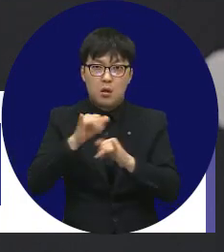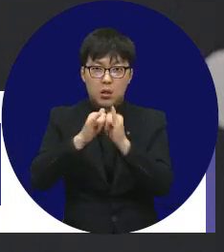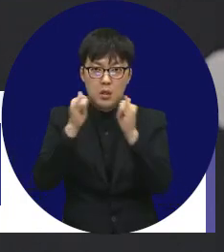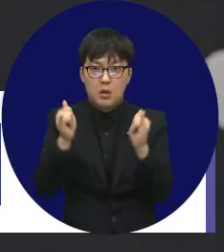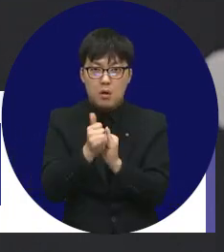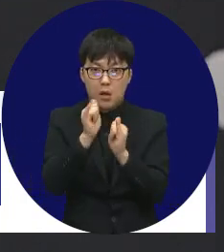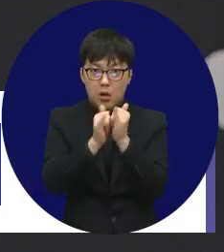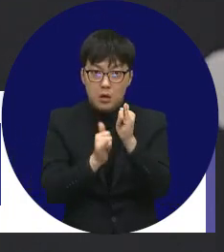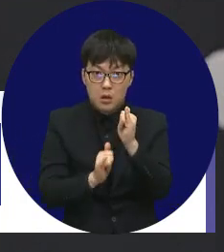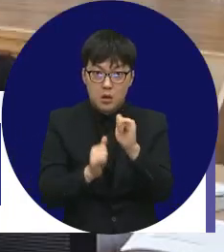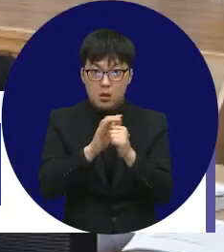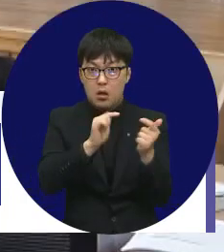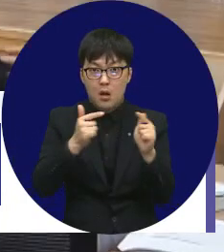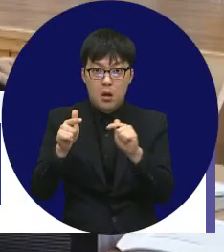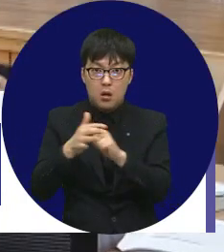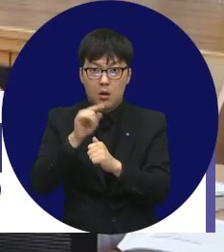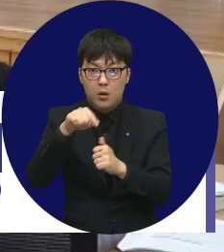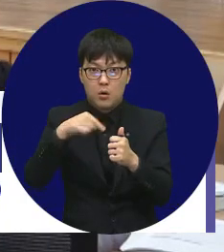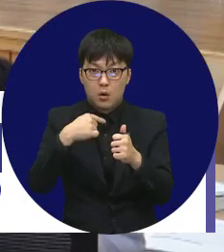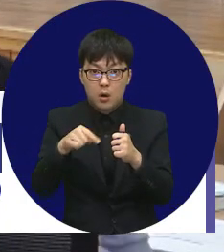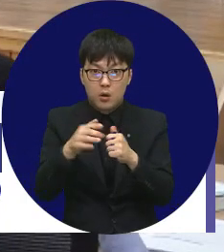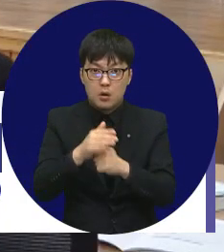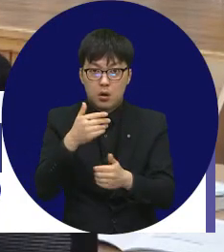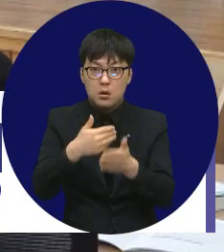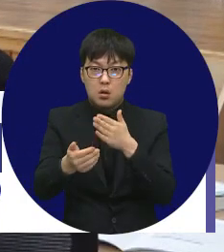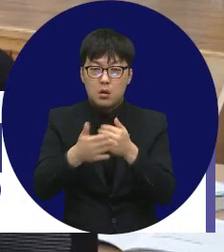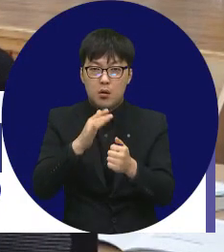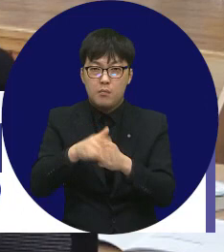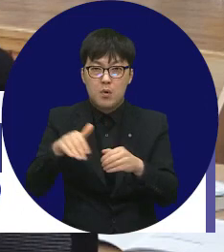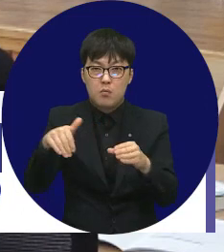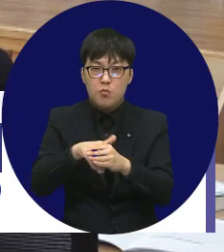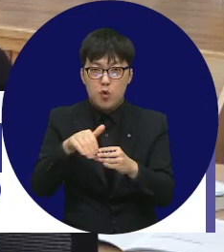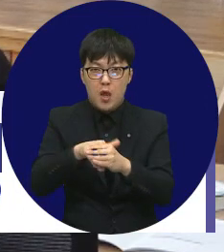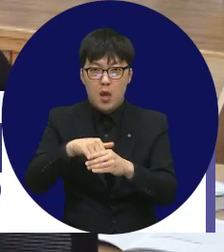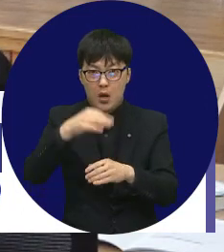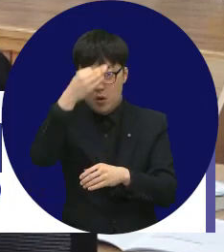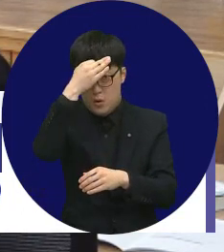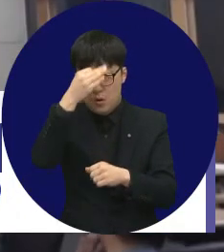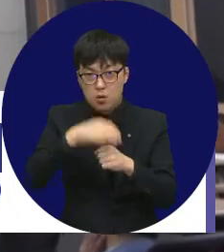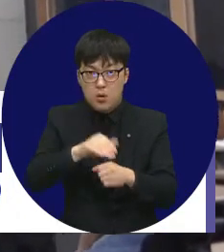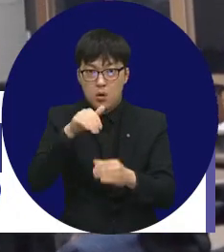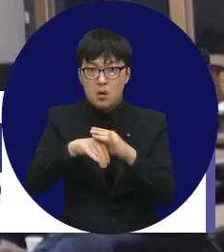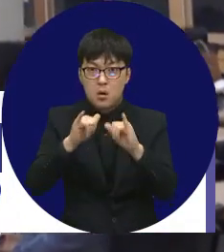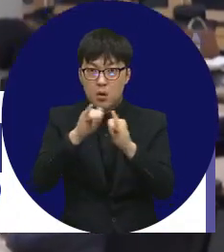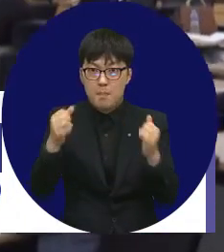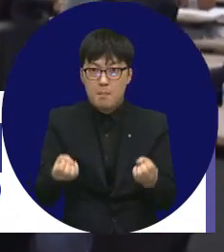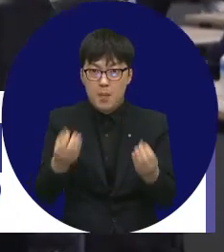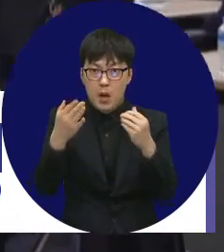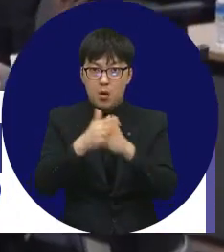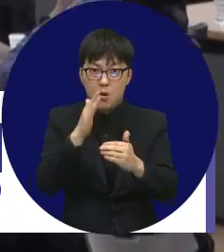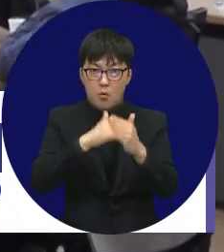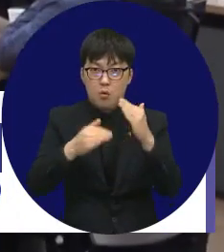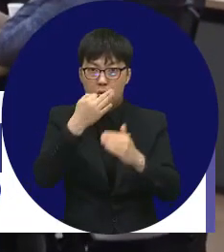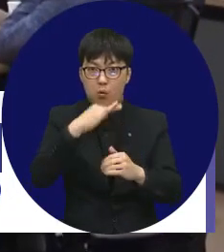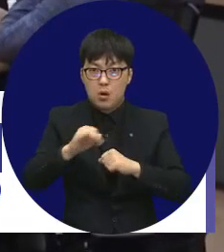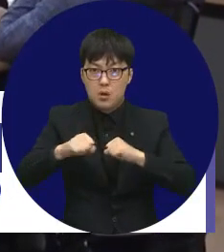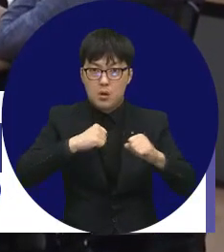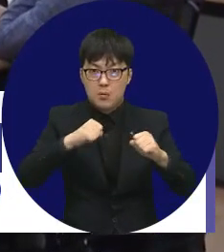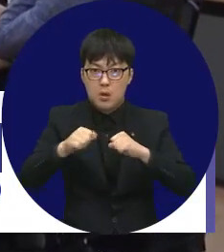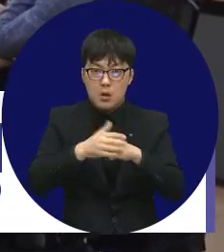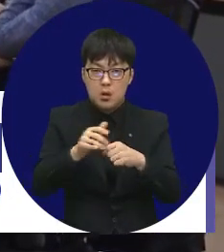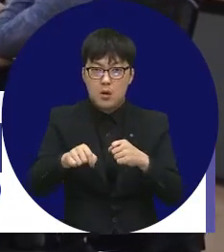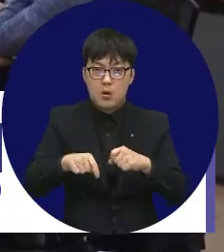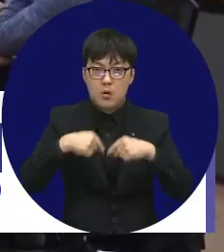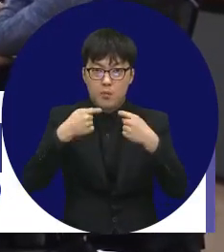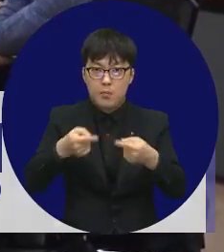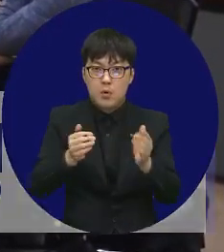역사, 인문 등의 교양과정 강의와 현장체험, 문화예술활동, 유권자 페스티벌 등 공익활동에 참여하는